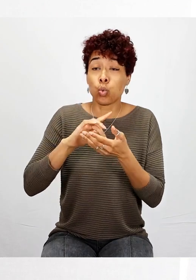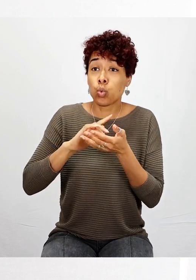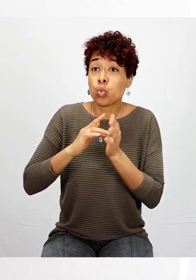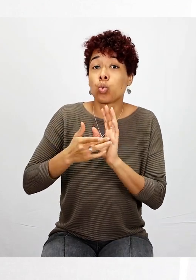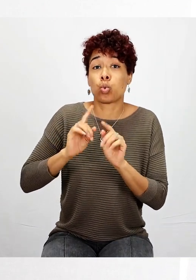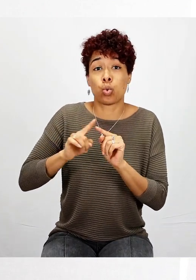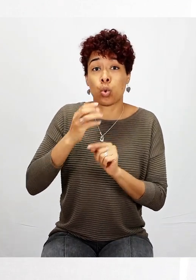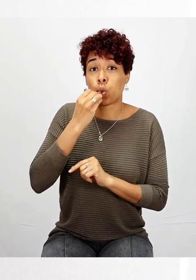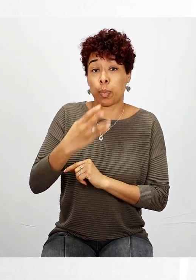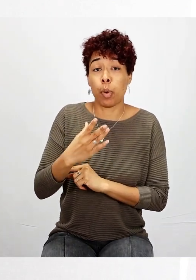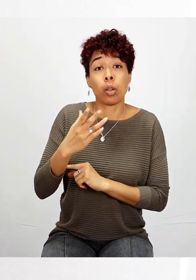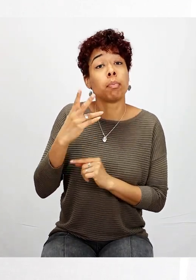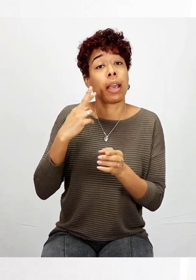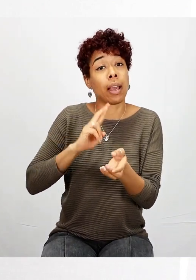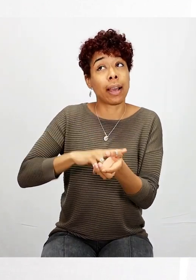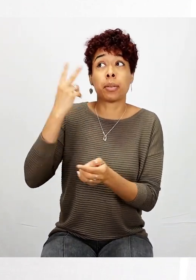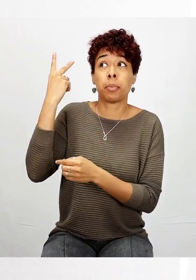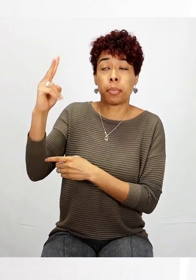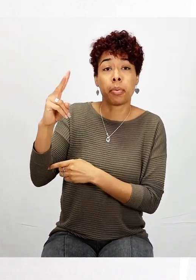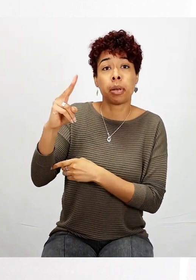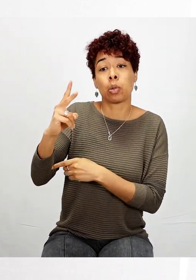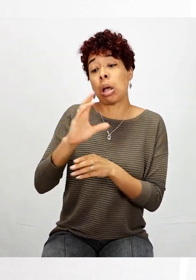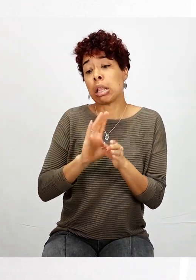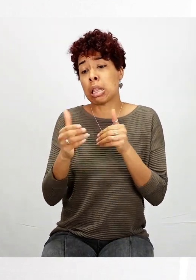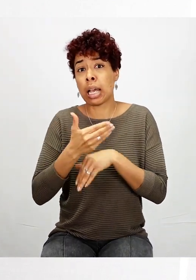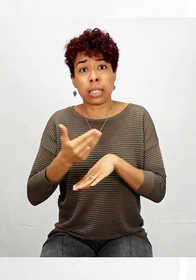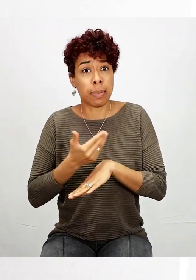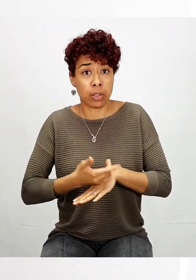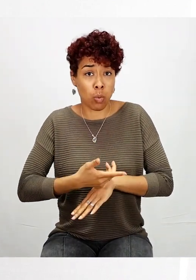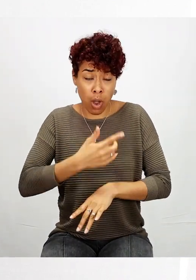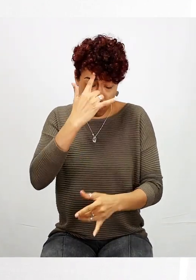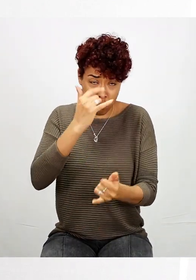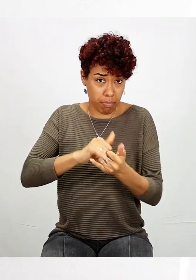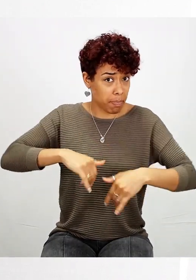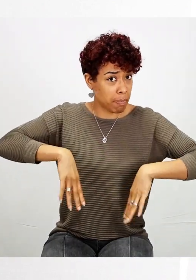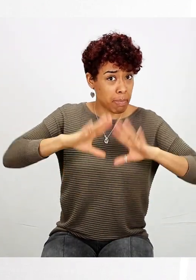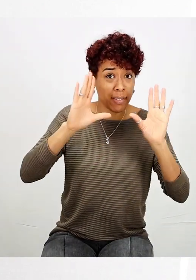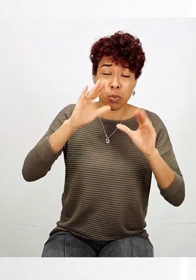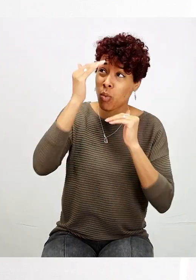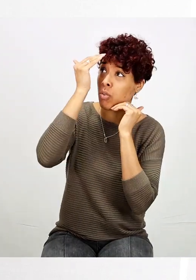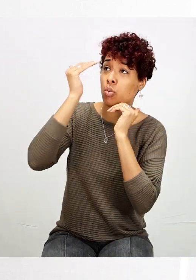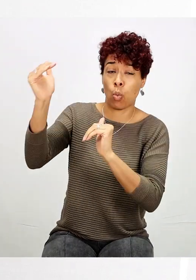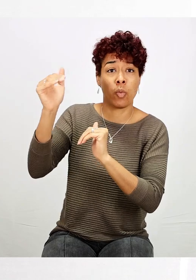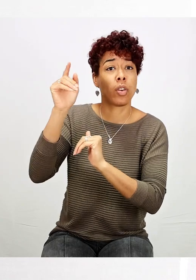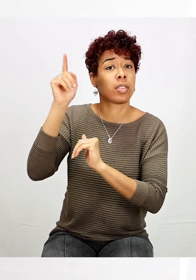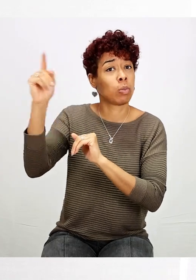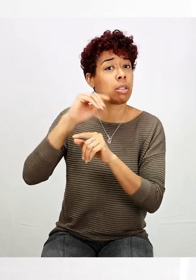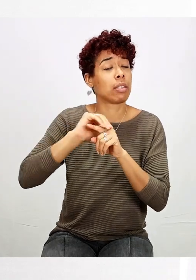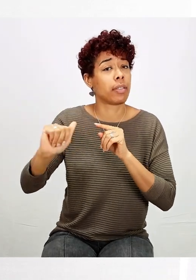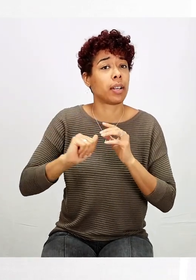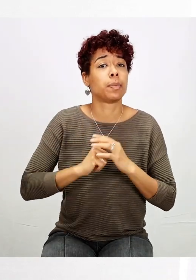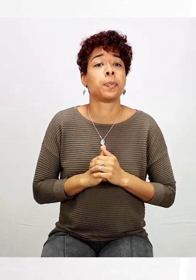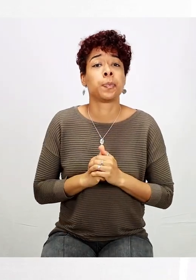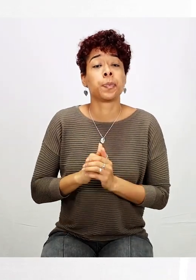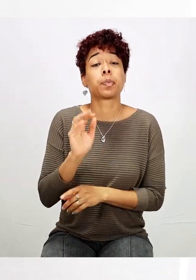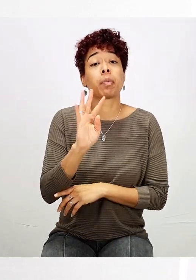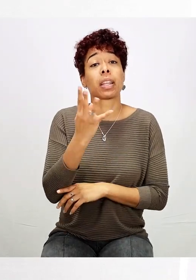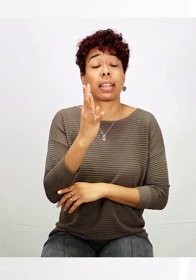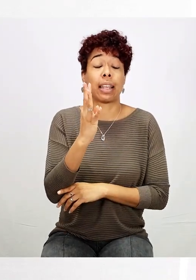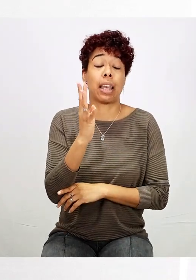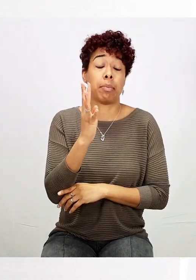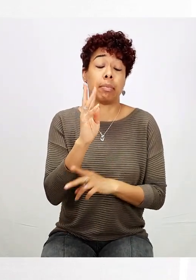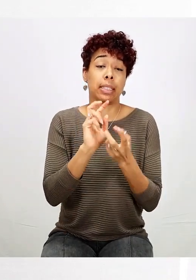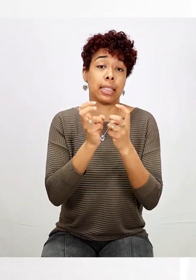moment, c'est pas à toi de savoir ce qui peut se passer. C'est Dieu qui a prévu. Fais-lui confiance. La quatrième, c'est